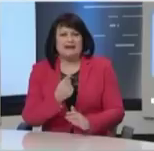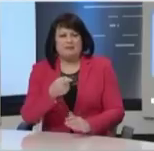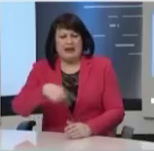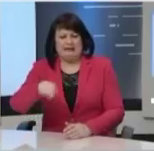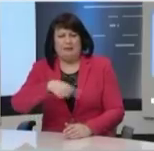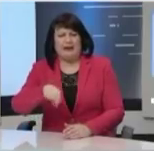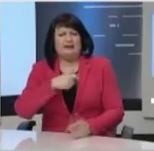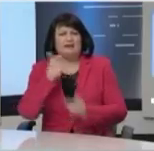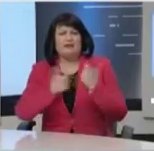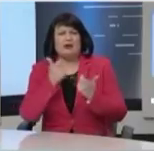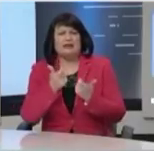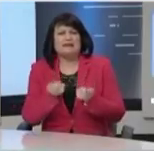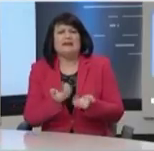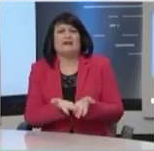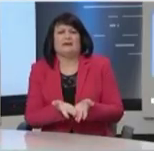Σας παρακαλώ.